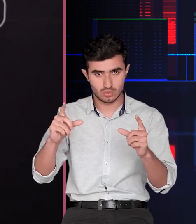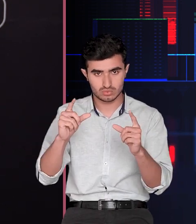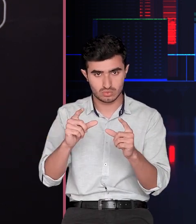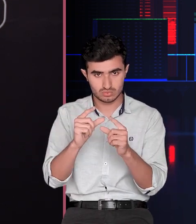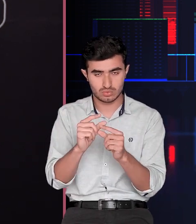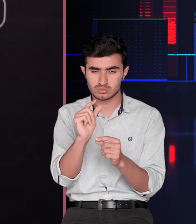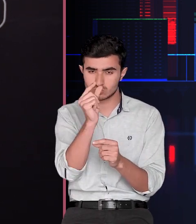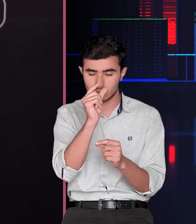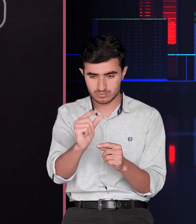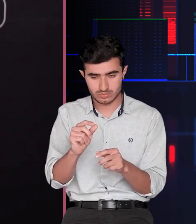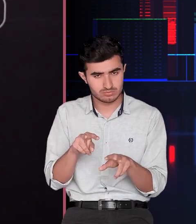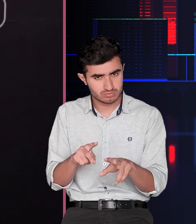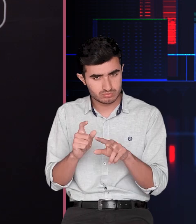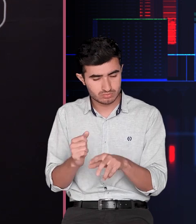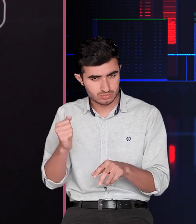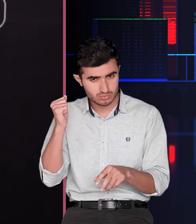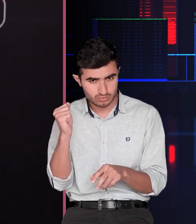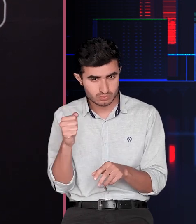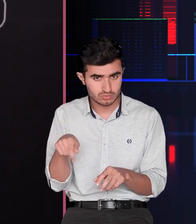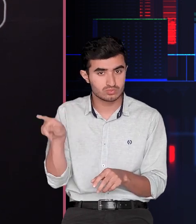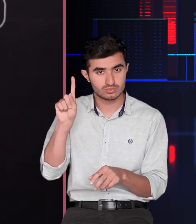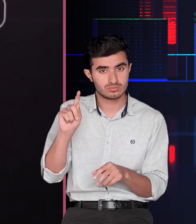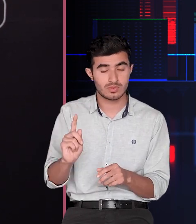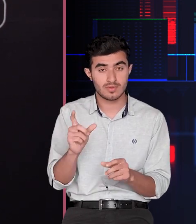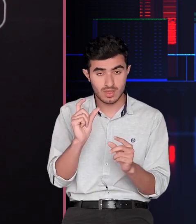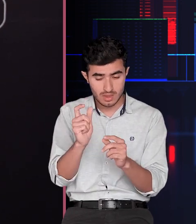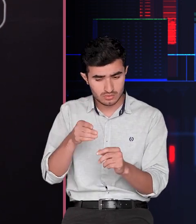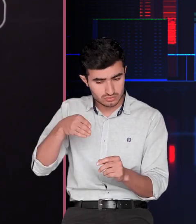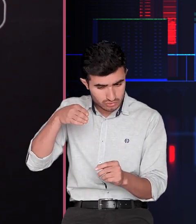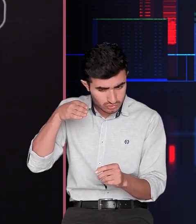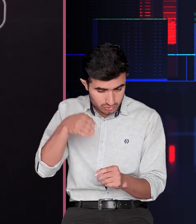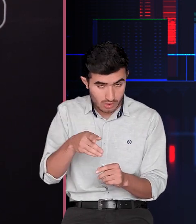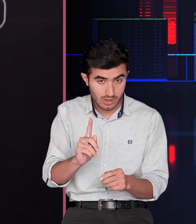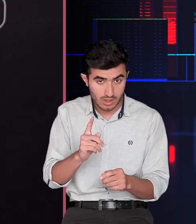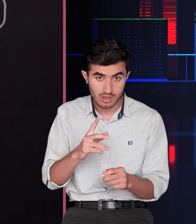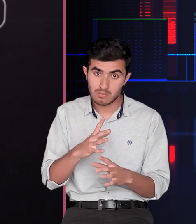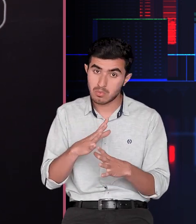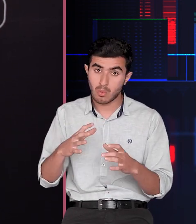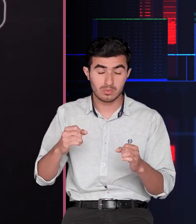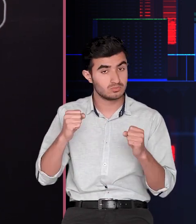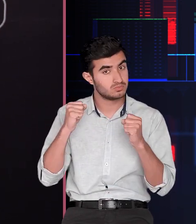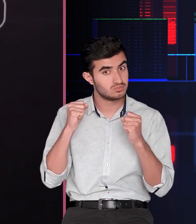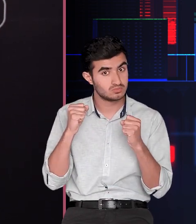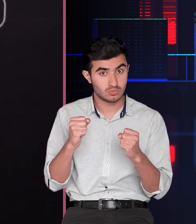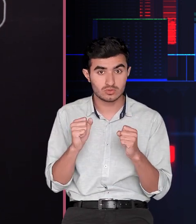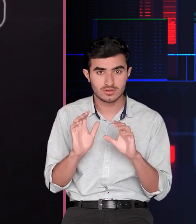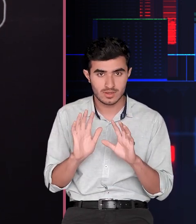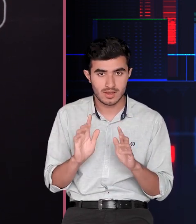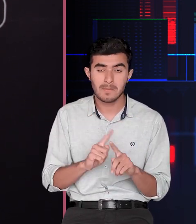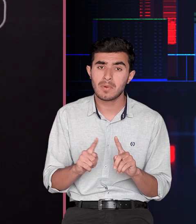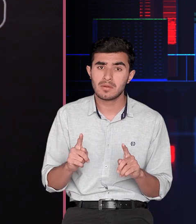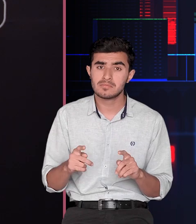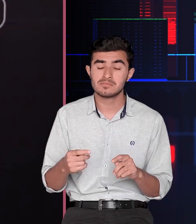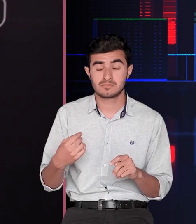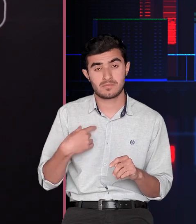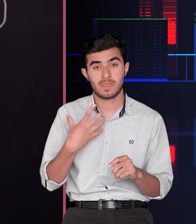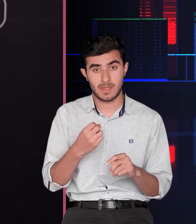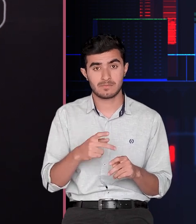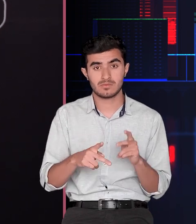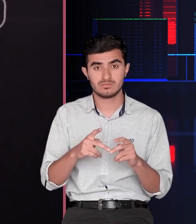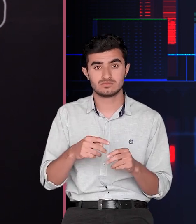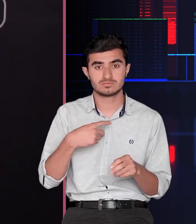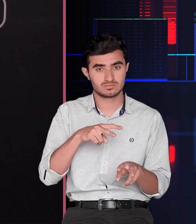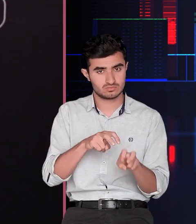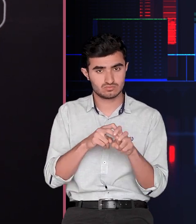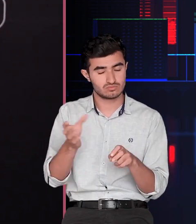बड़ा नामुमकिनात में से एक चीज़ है। बट हमारे यहाँ राइडर्स हैं, बहुत स्किलफुल हैं और वो करते हैं, वो क्वालिफाई